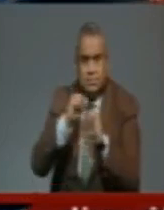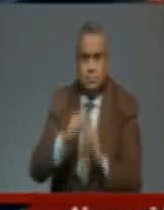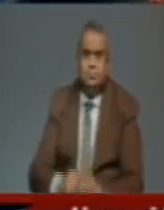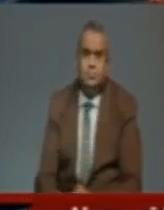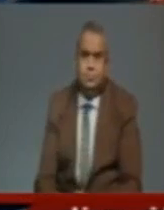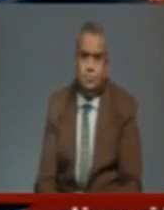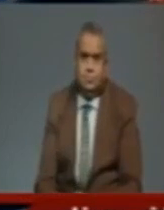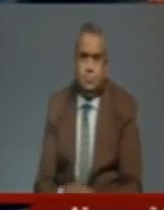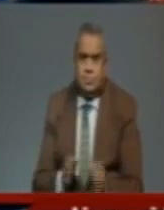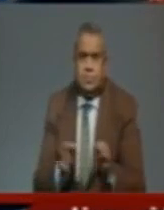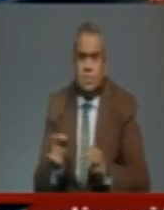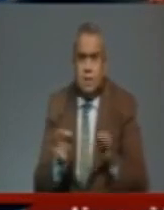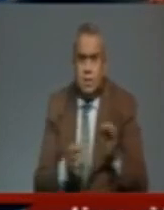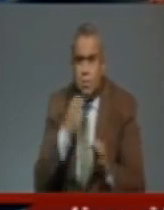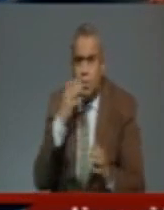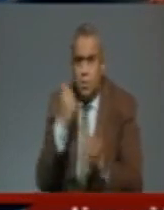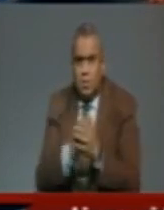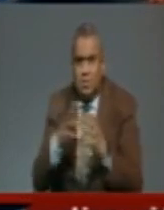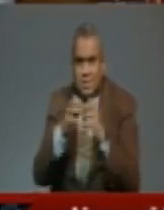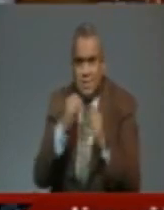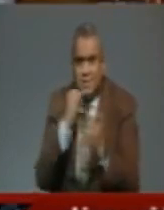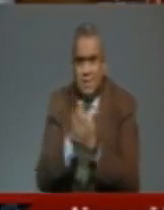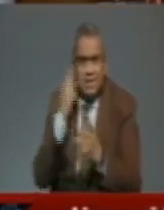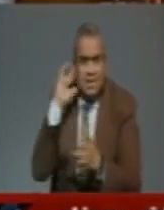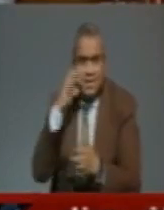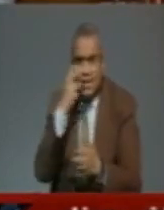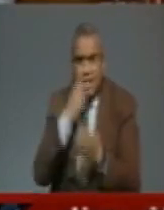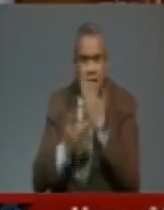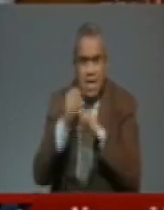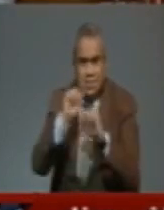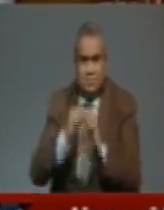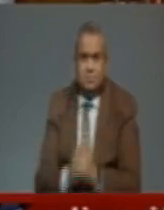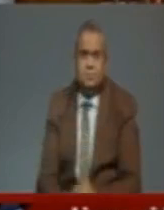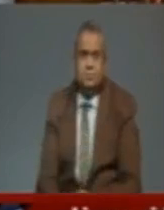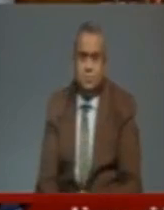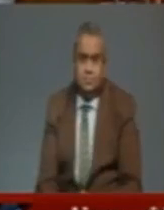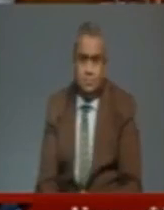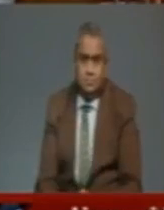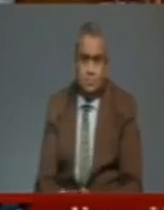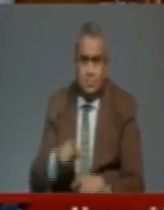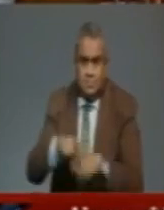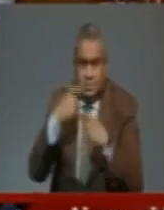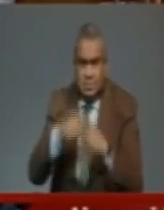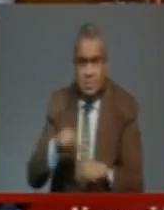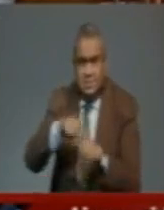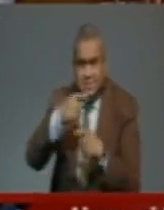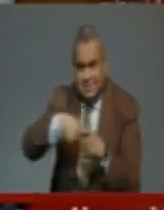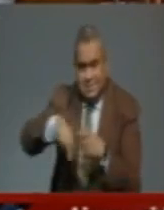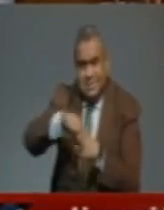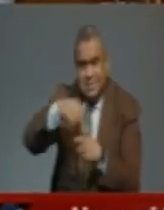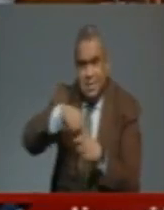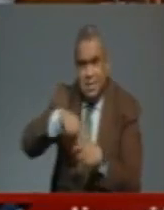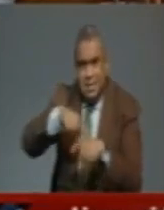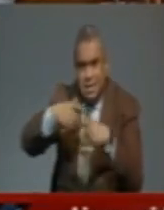المهندس ثاني ضاحي بيضحك لان طبعا الكلام ده التسميه ده كانت من ايامه يعني. كان كوع القرد ده موجود في قلب حوض ميناء